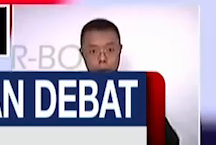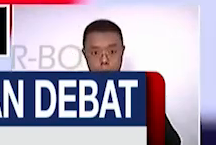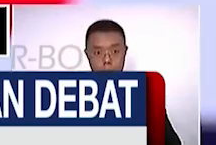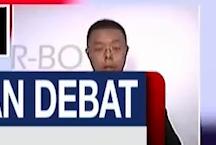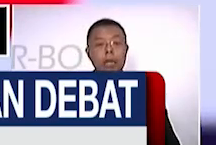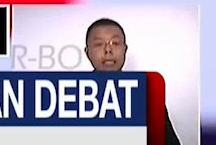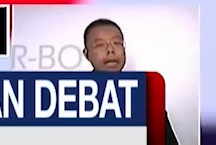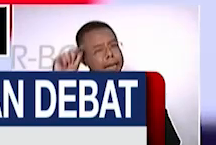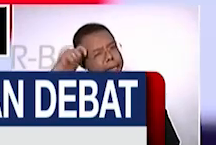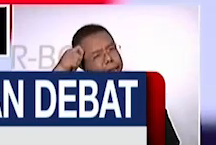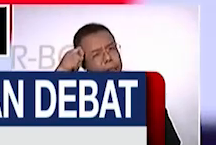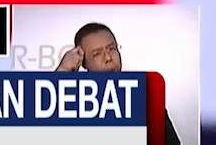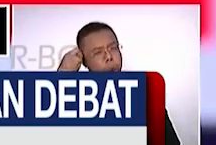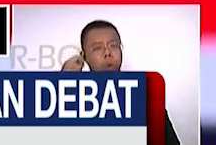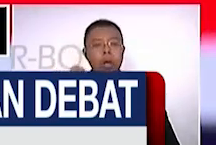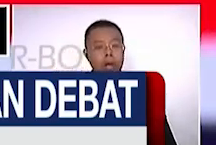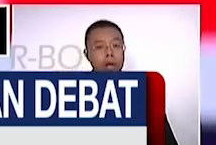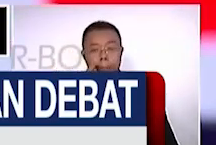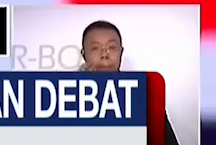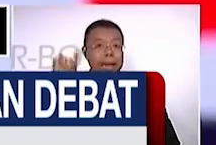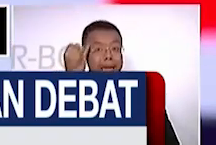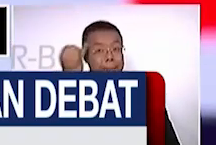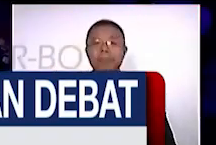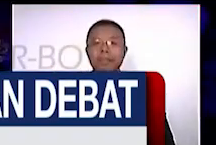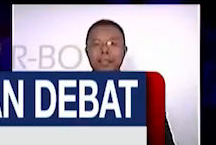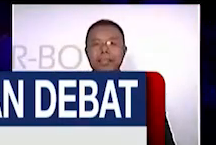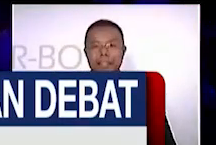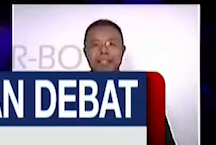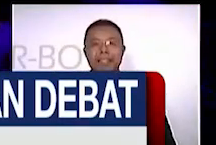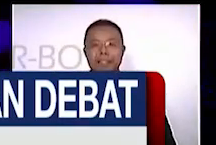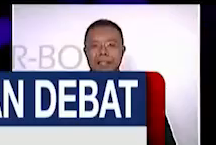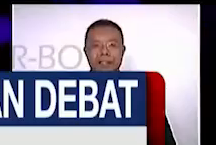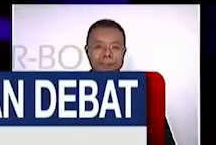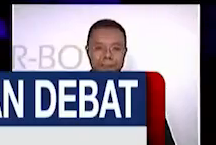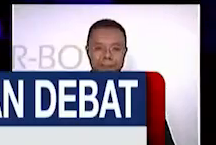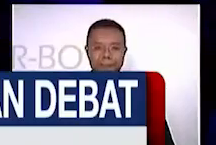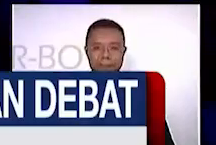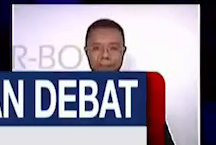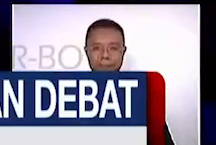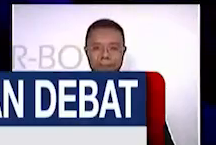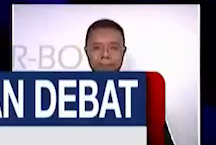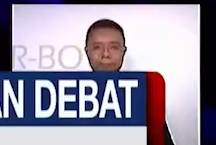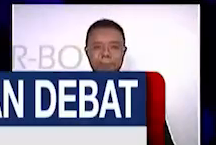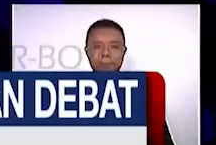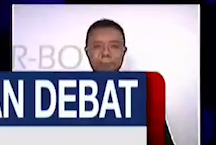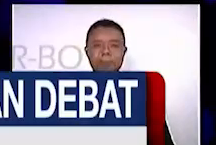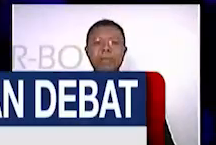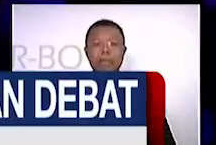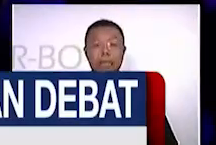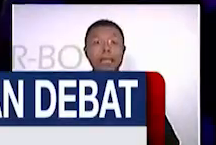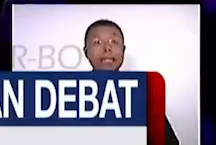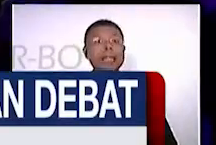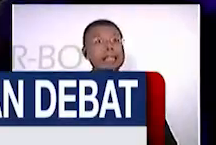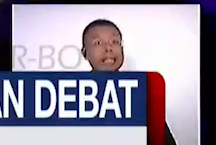dan misi. Debat ketiga Capres-Cawapres Pemilu 2024 akan kembali menghadirkan para Capres pada 7 Januari 2024 dengan